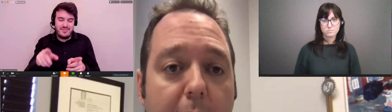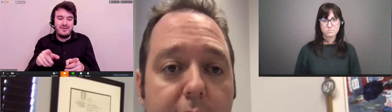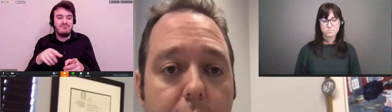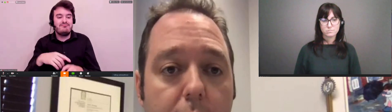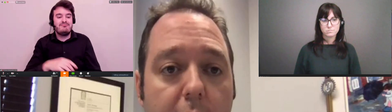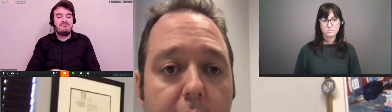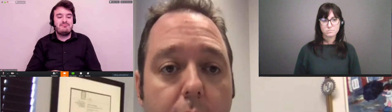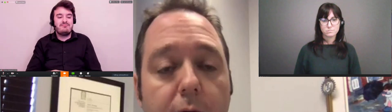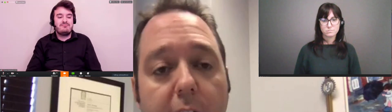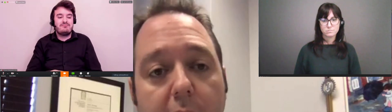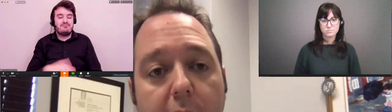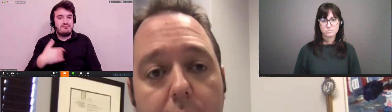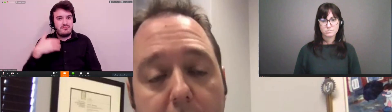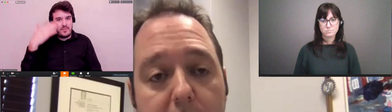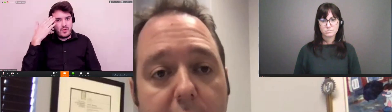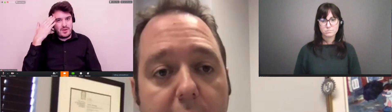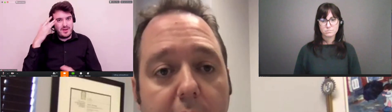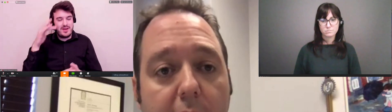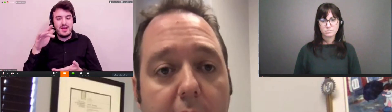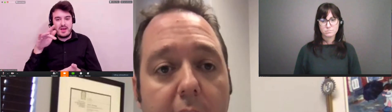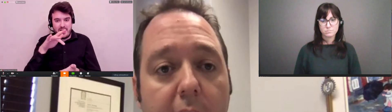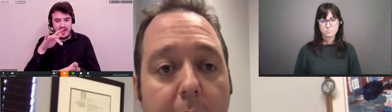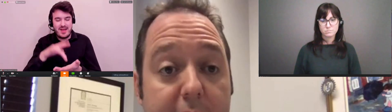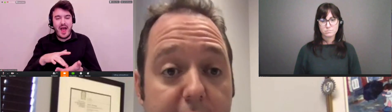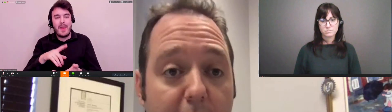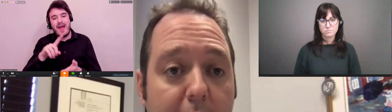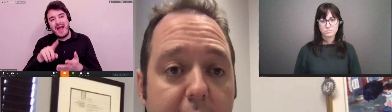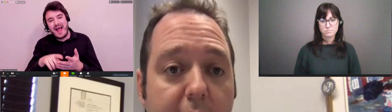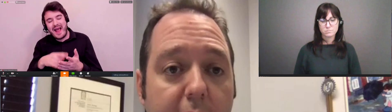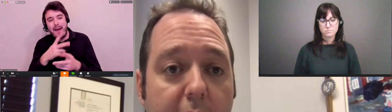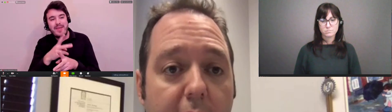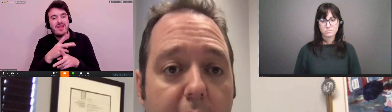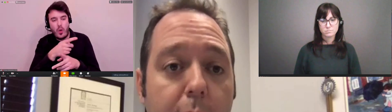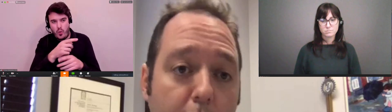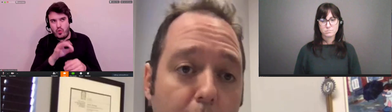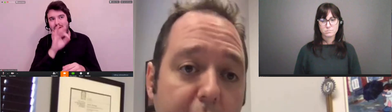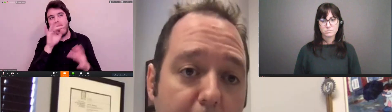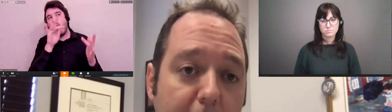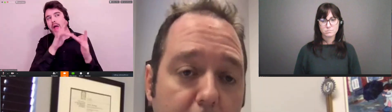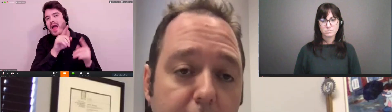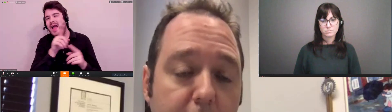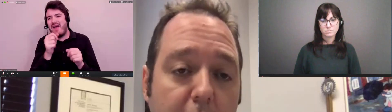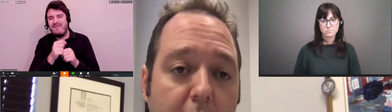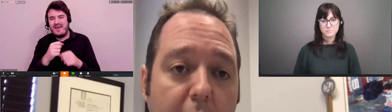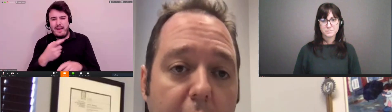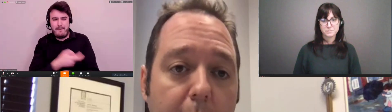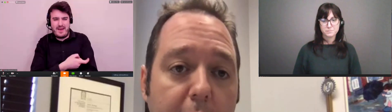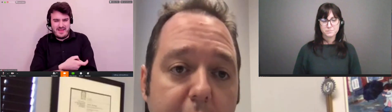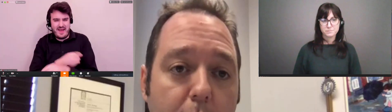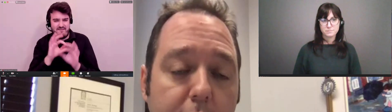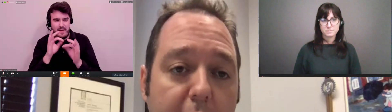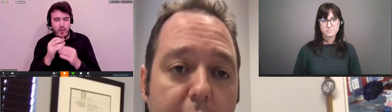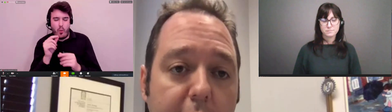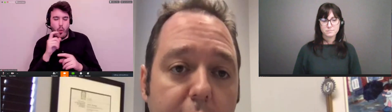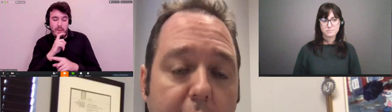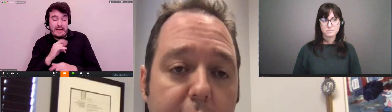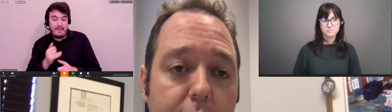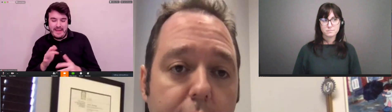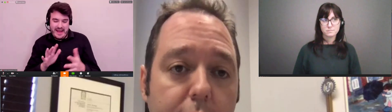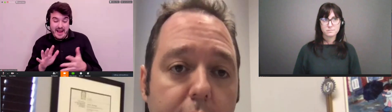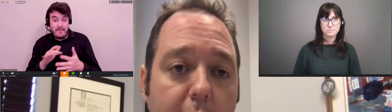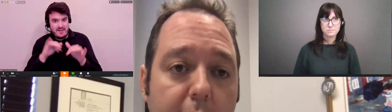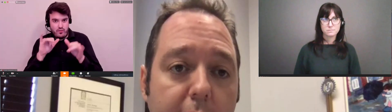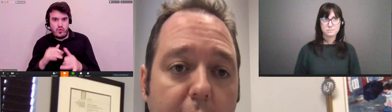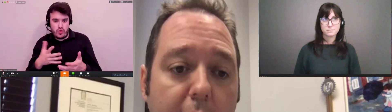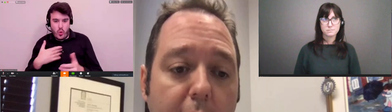l'habilité des patients à trouver contact avec médecin de famille, c'est un peu compliqué maintenant. Et c'est pour ça qu'on est en train